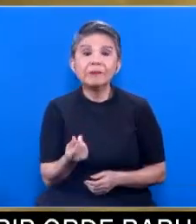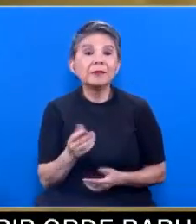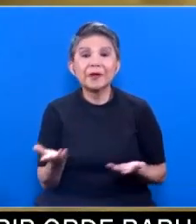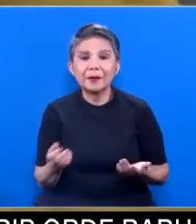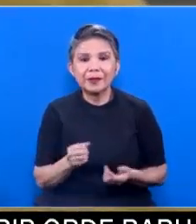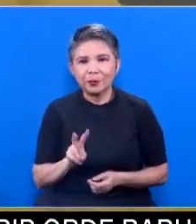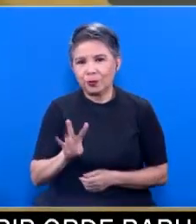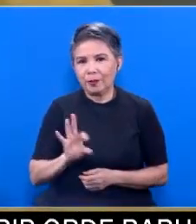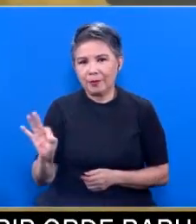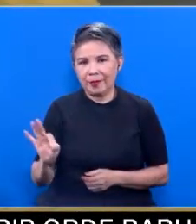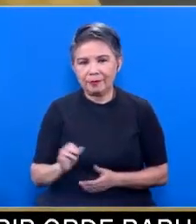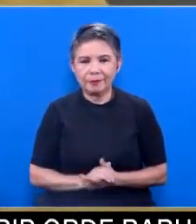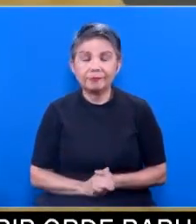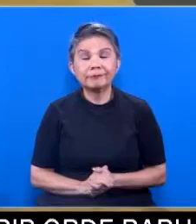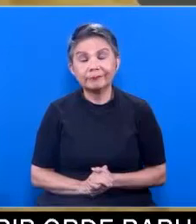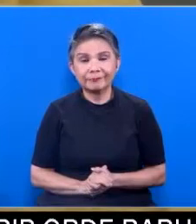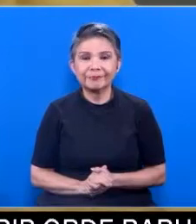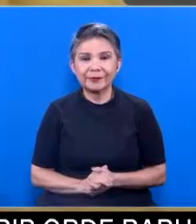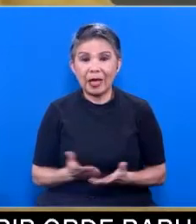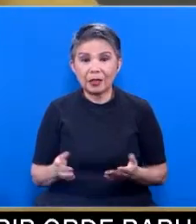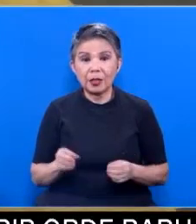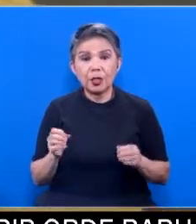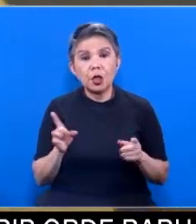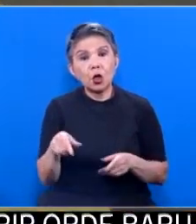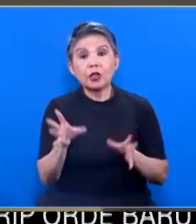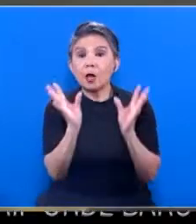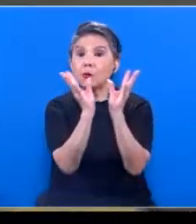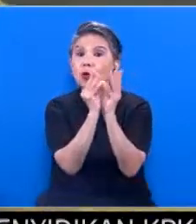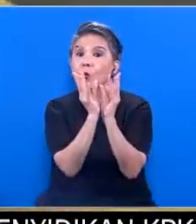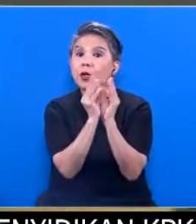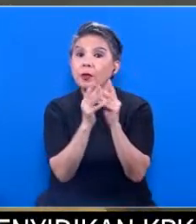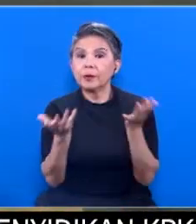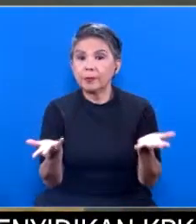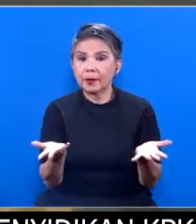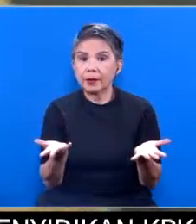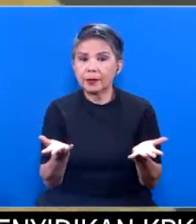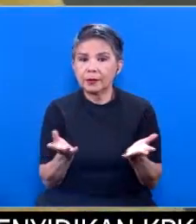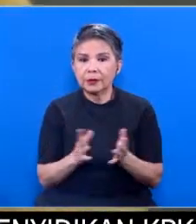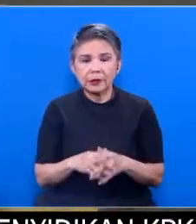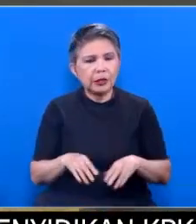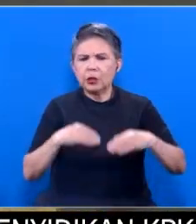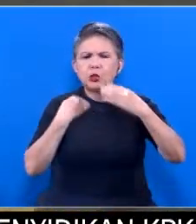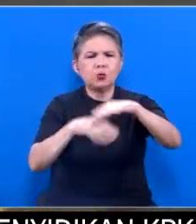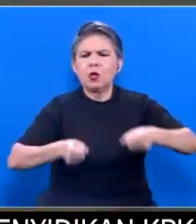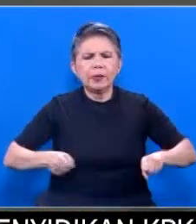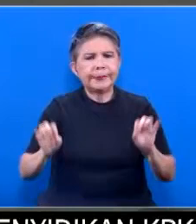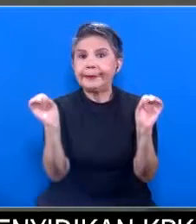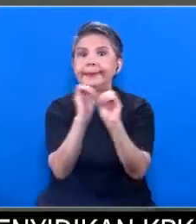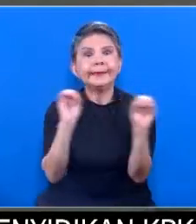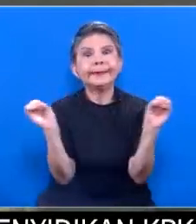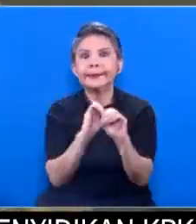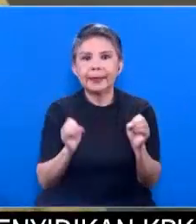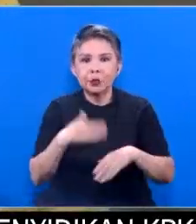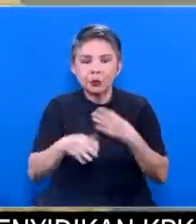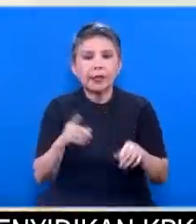berapa? 25. Ya. Nah, di Probolinggo sendiri susah apa enggak minyak goreng? Susah sekali. Saya ke Indomaret tadi enggak ada. Oh.